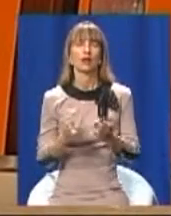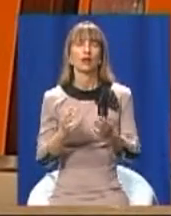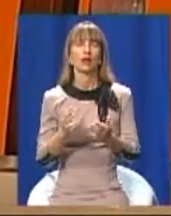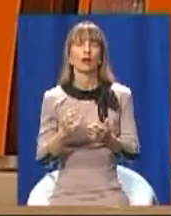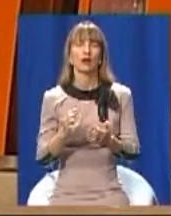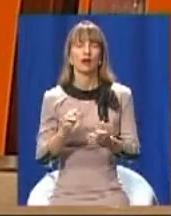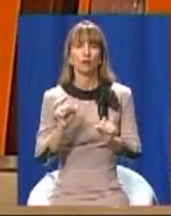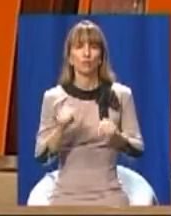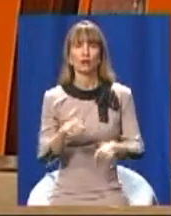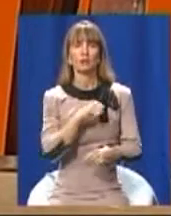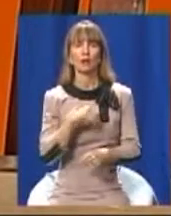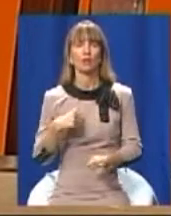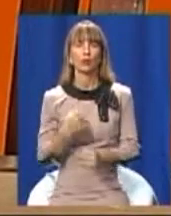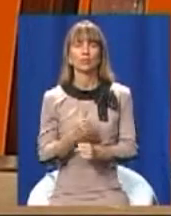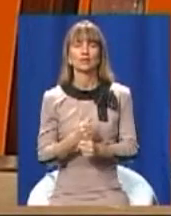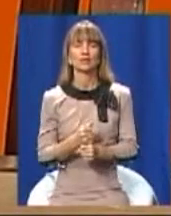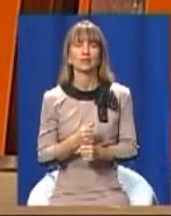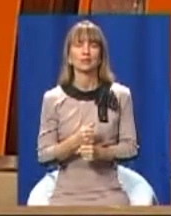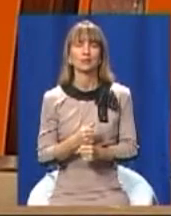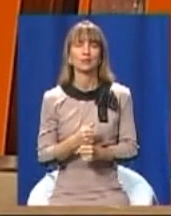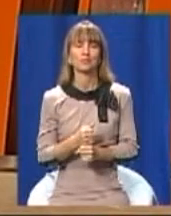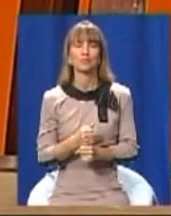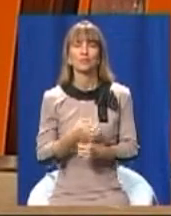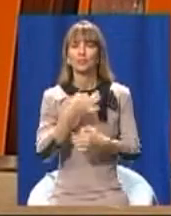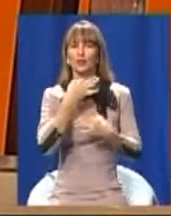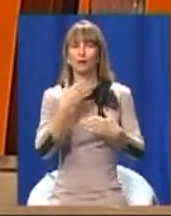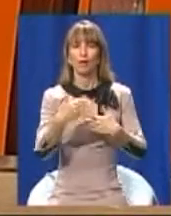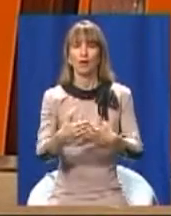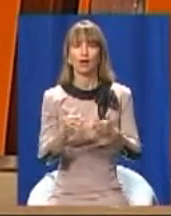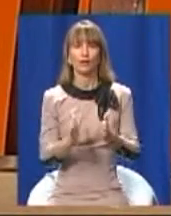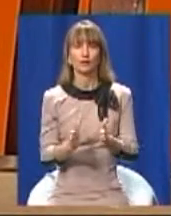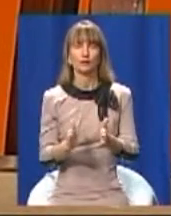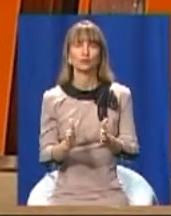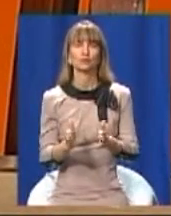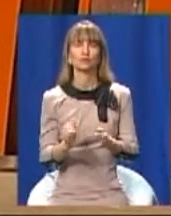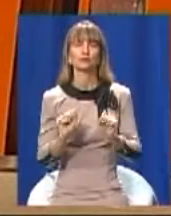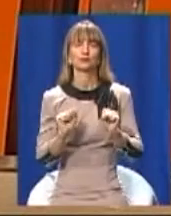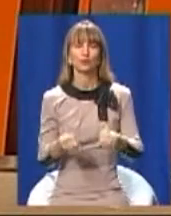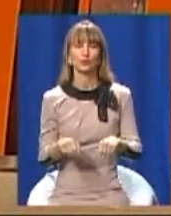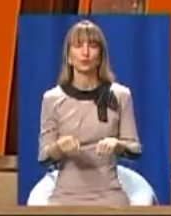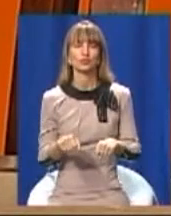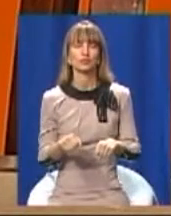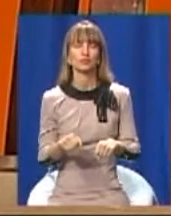це зробити, береш любу коробочку, можеш